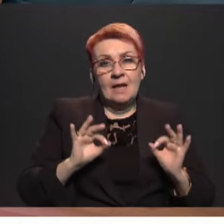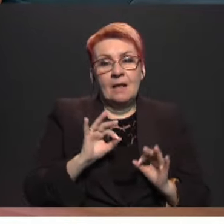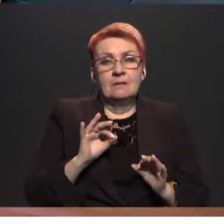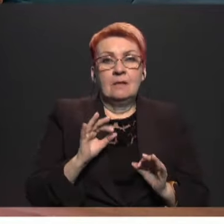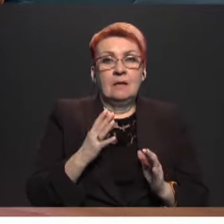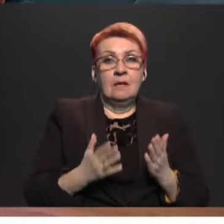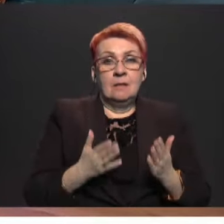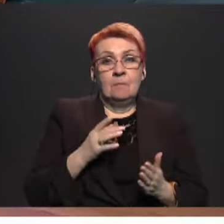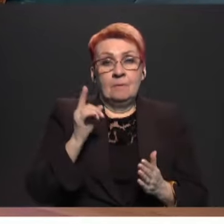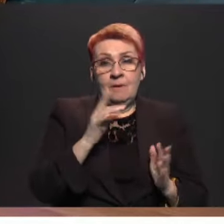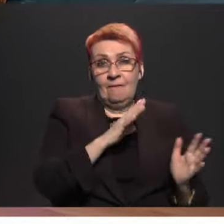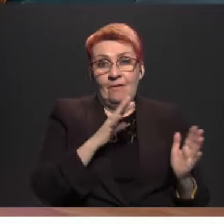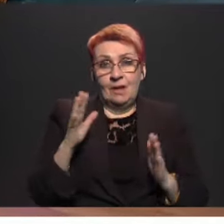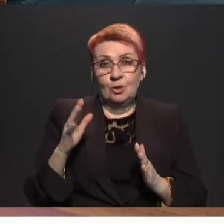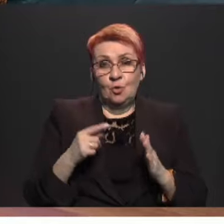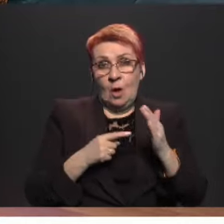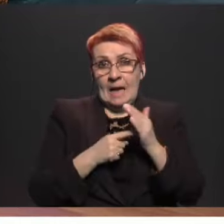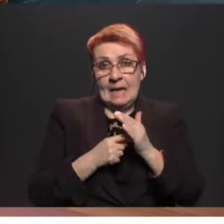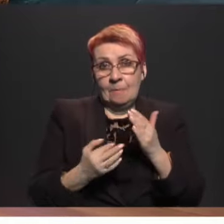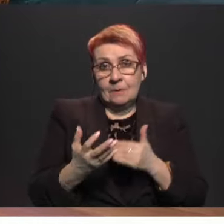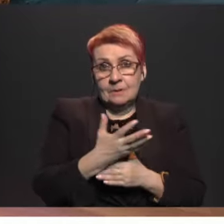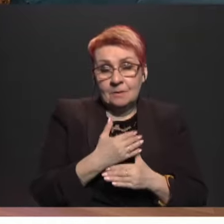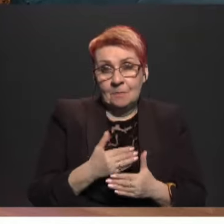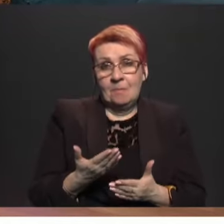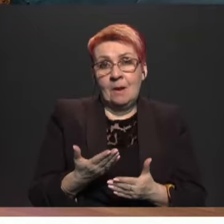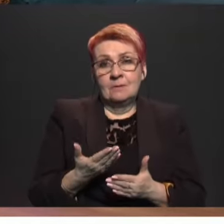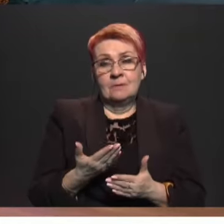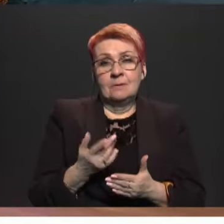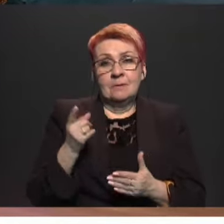лесу, например, за грибами. Неуместно просто. На грядке, вот,